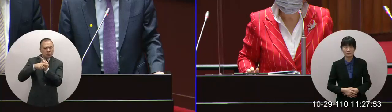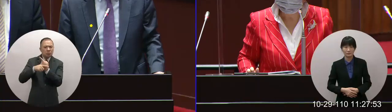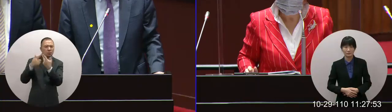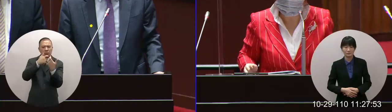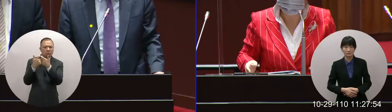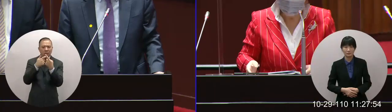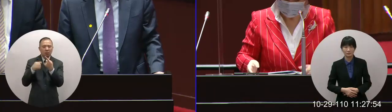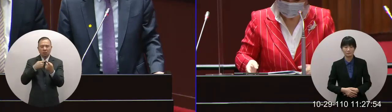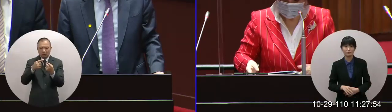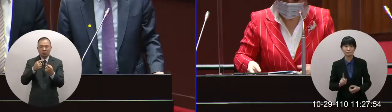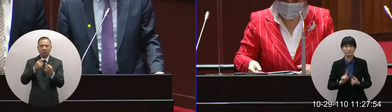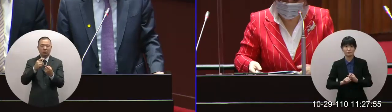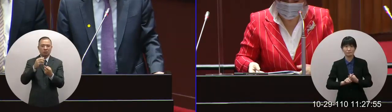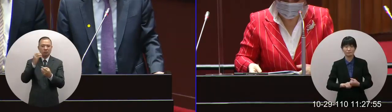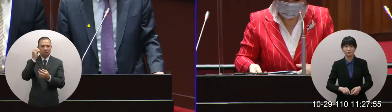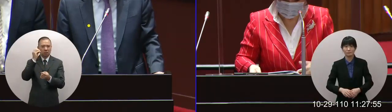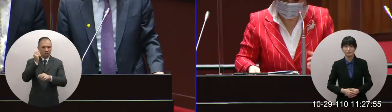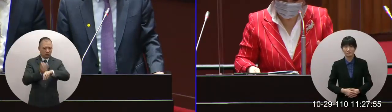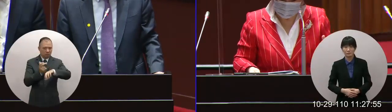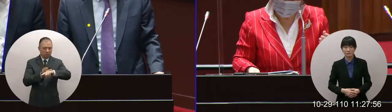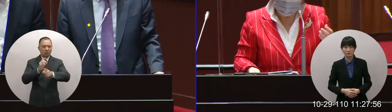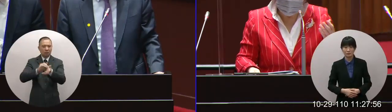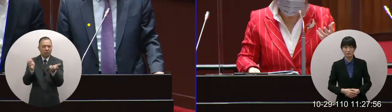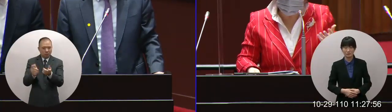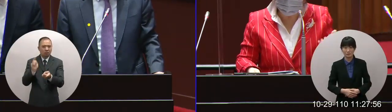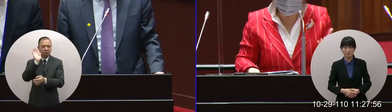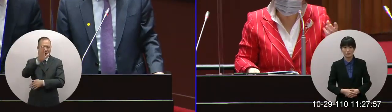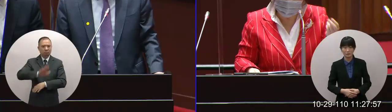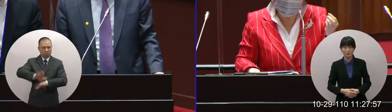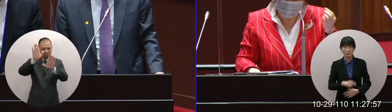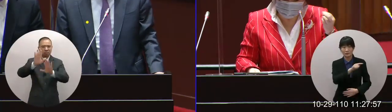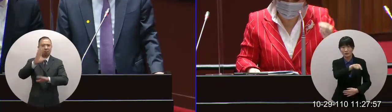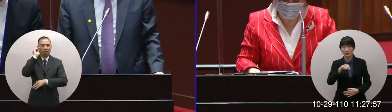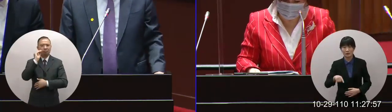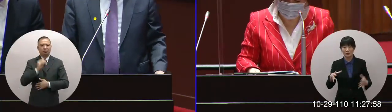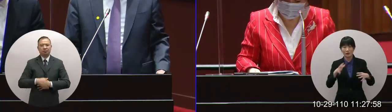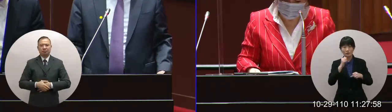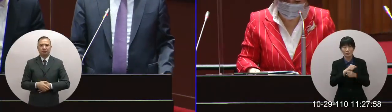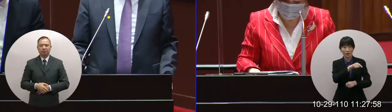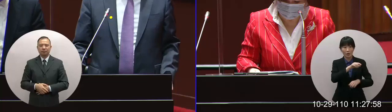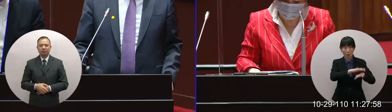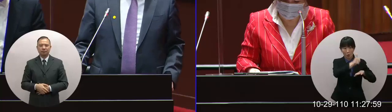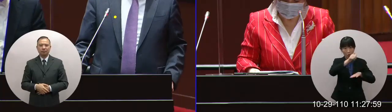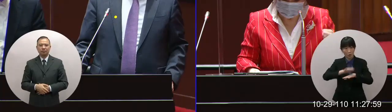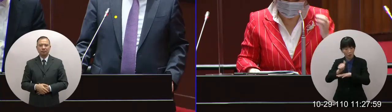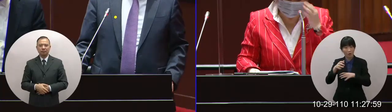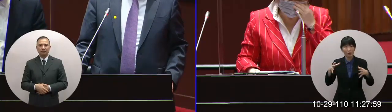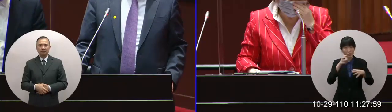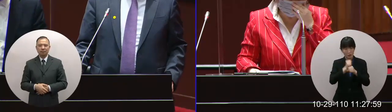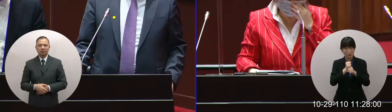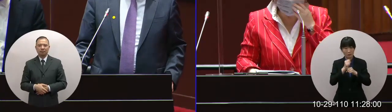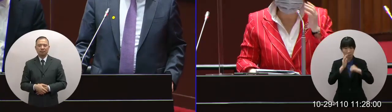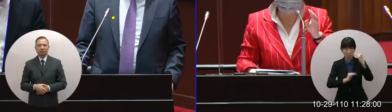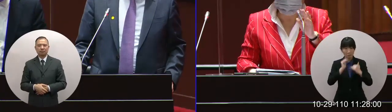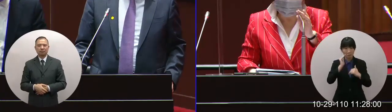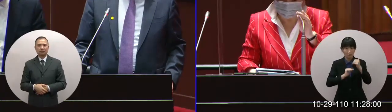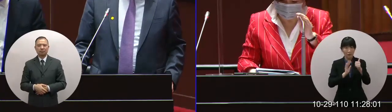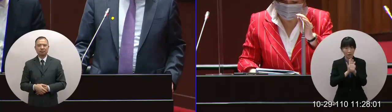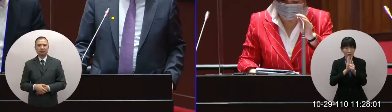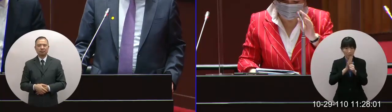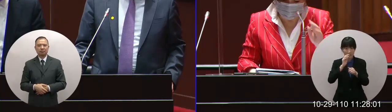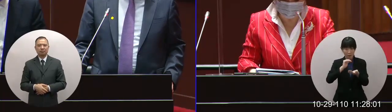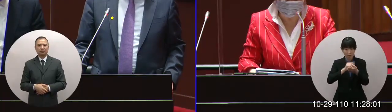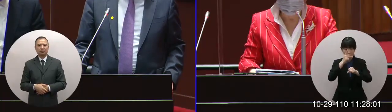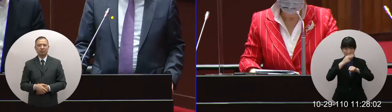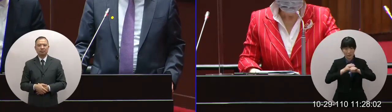一个相关的事业了。 所以呢，当然他们的合作，两个强强合作，必然成为医疗科技发展更上